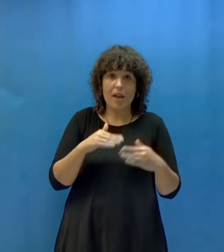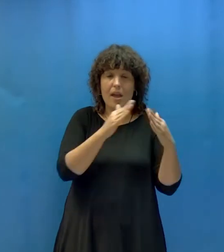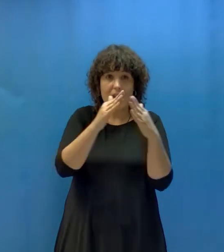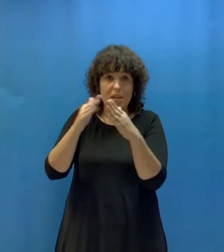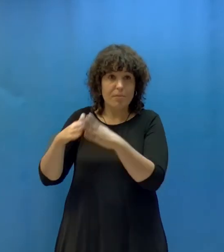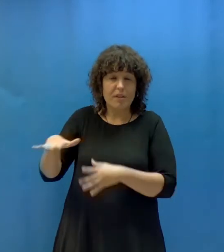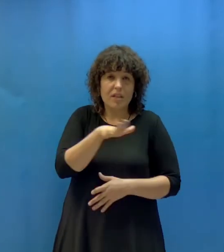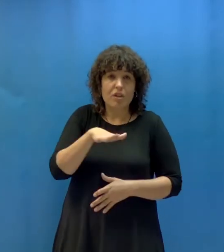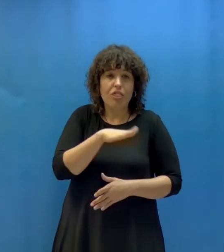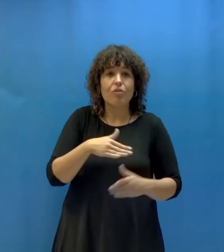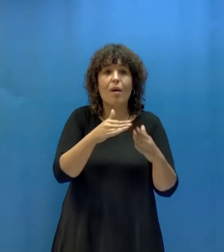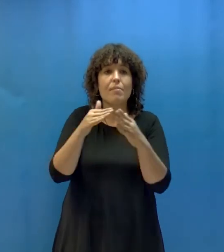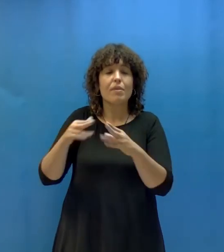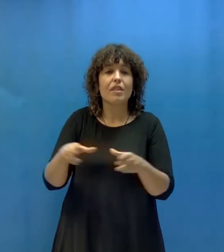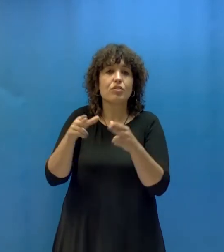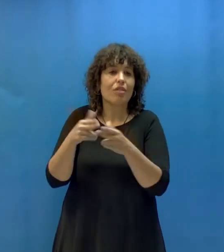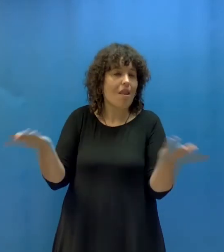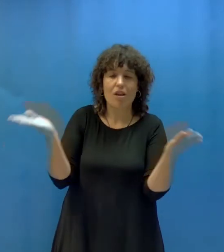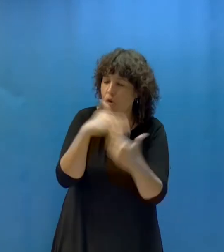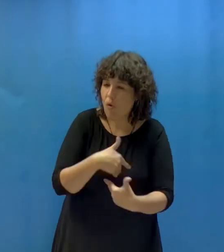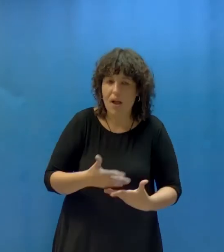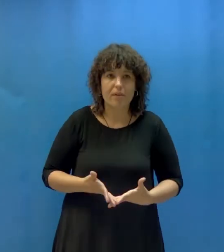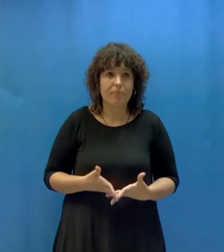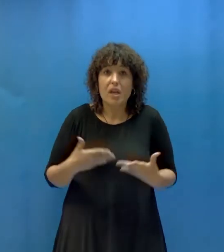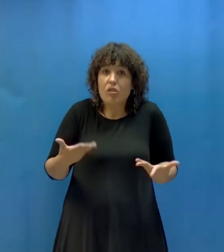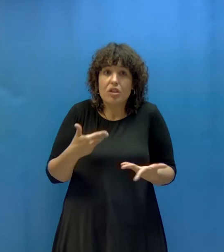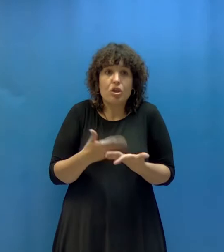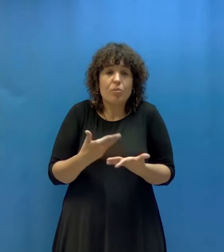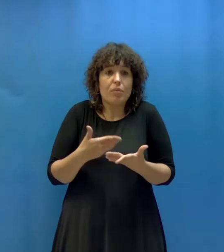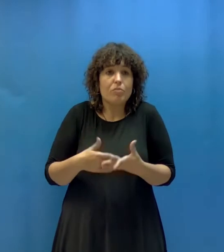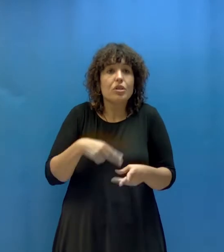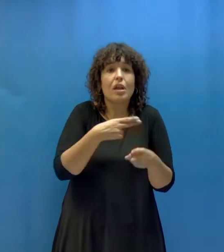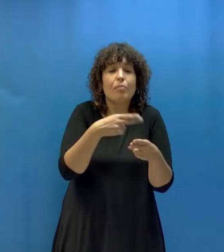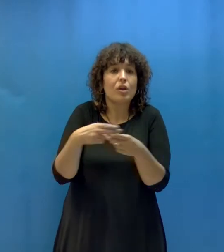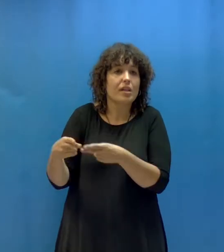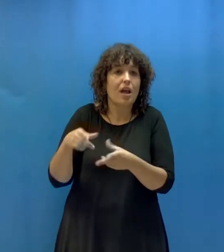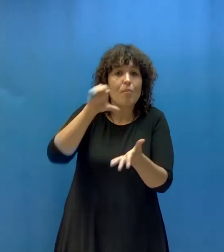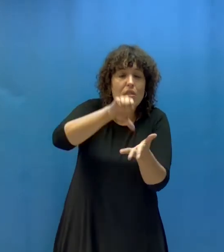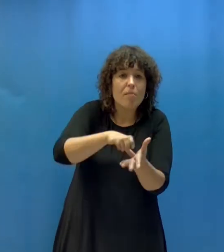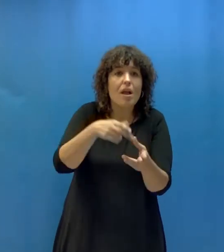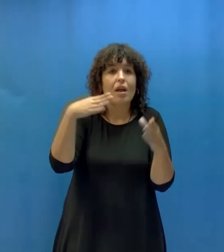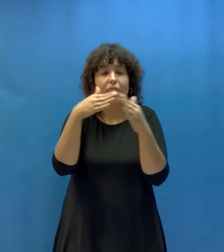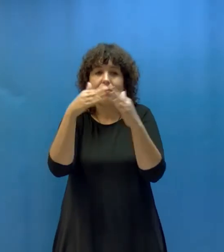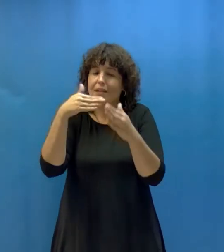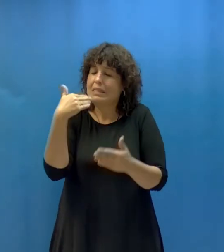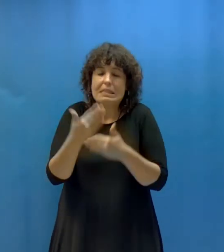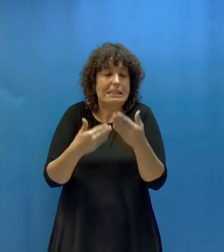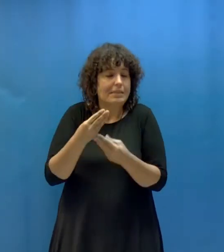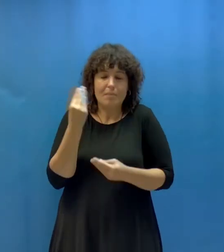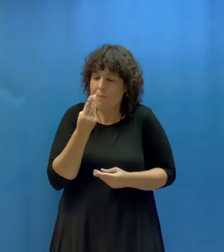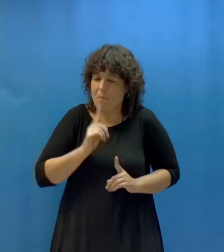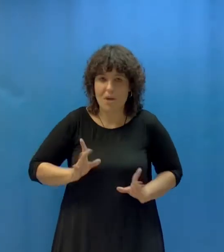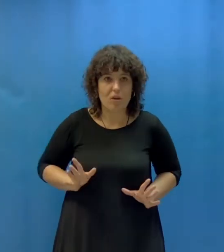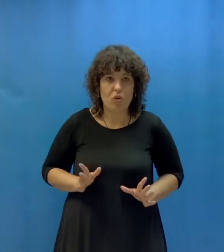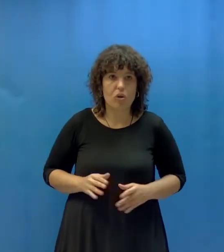social. Així doncs, comprovem que la política municipal en habitatge no pren vol. Ho constatem també en els